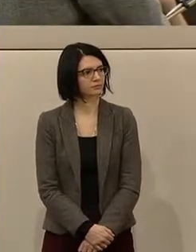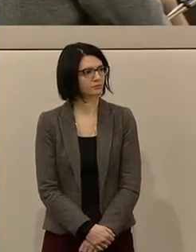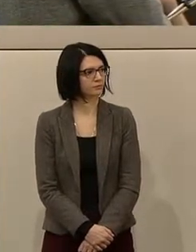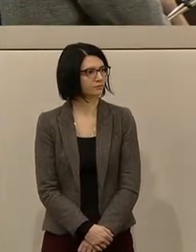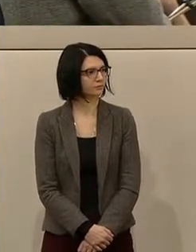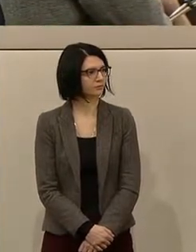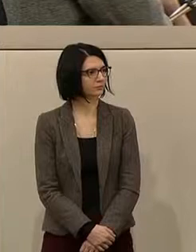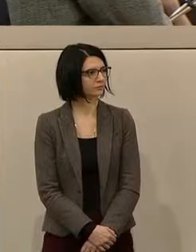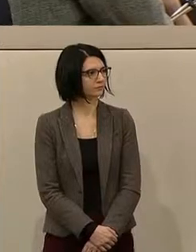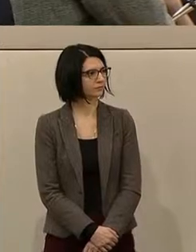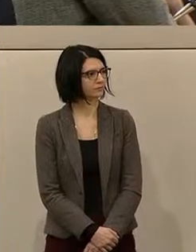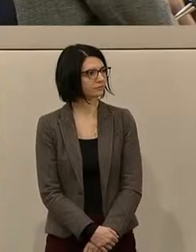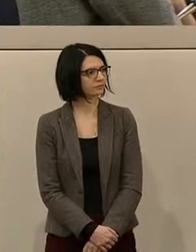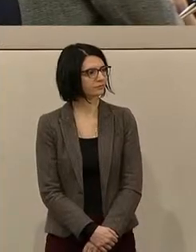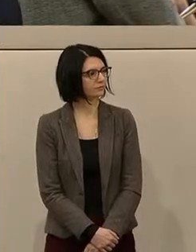Smoke Rauch